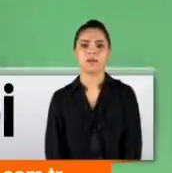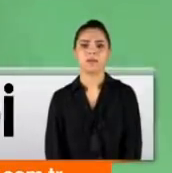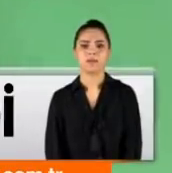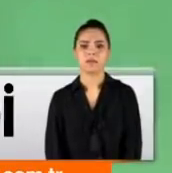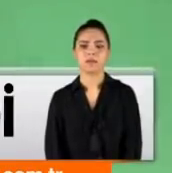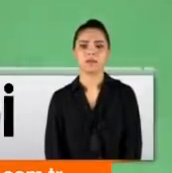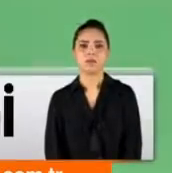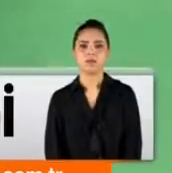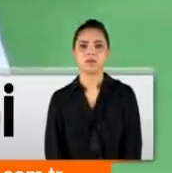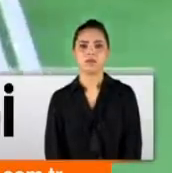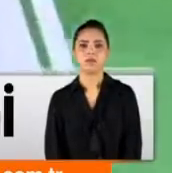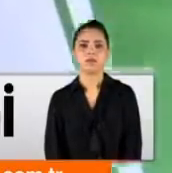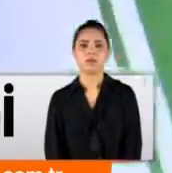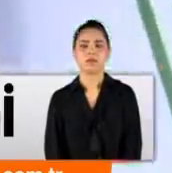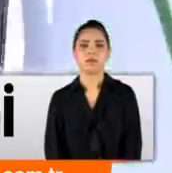seni bekliyor